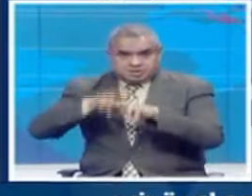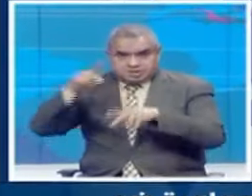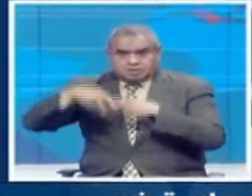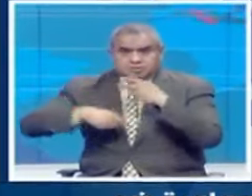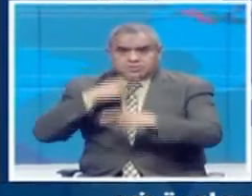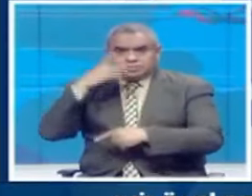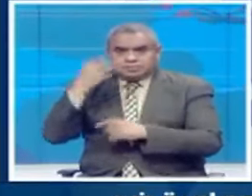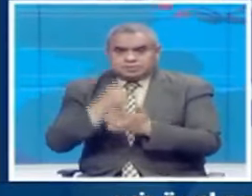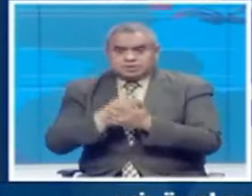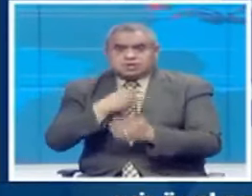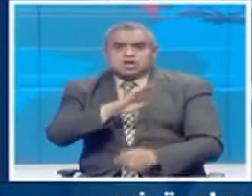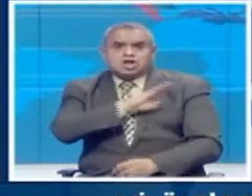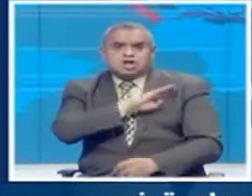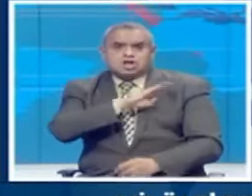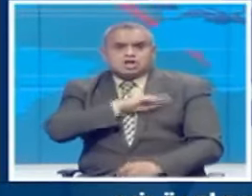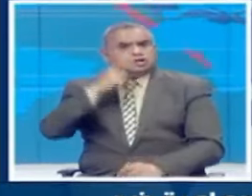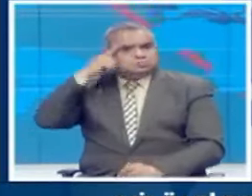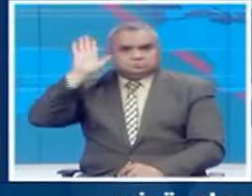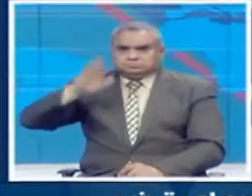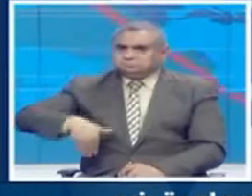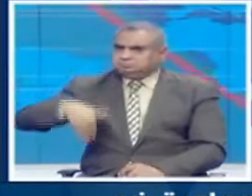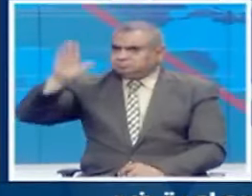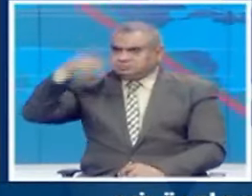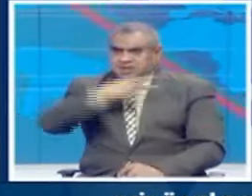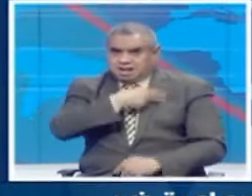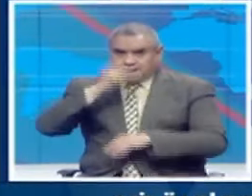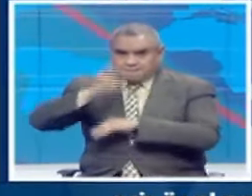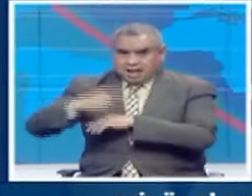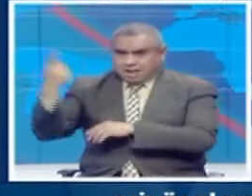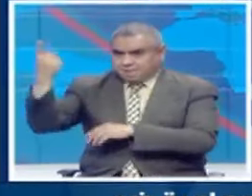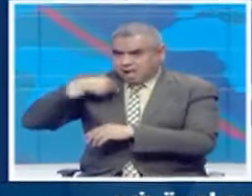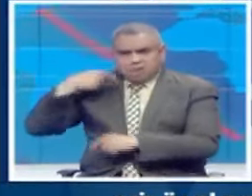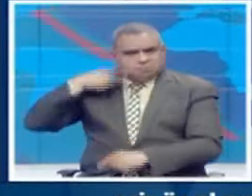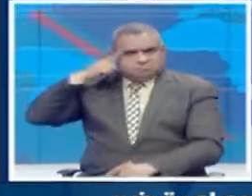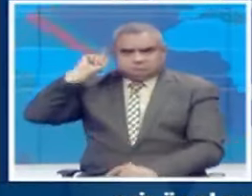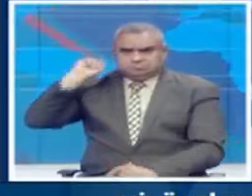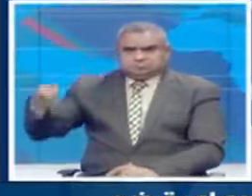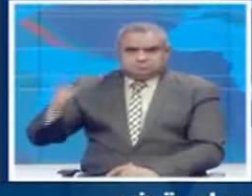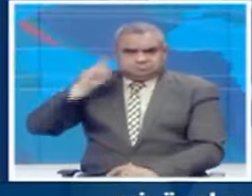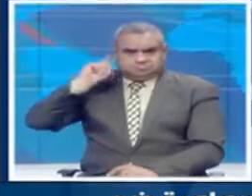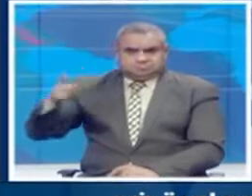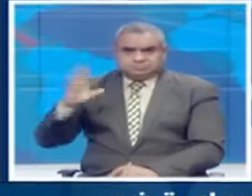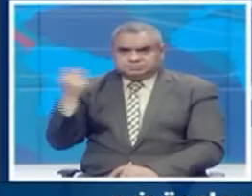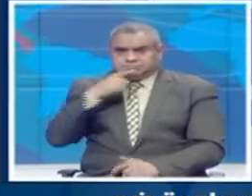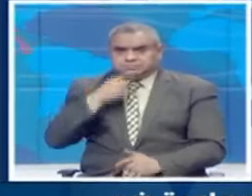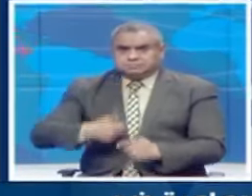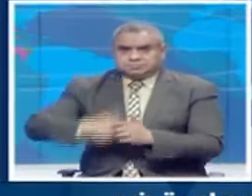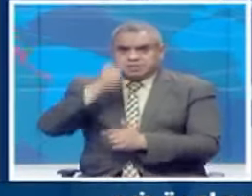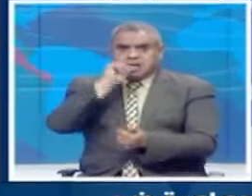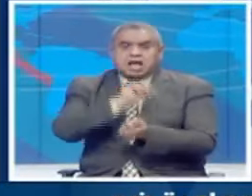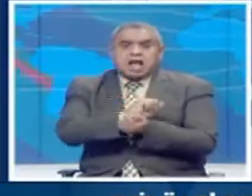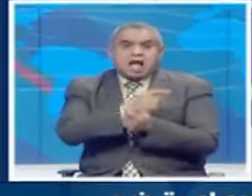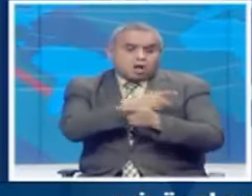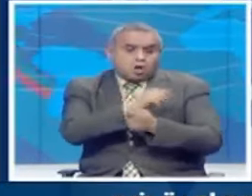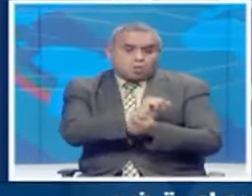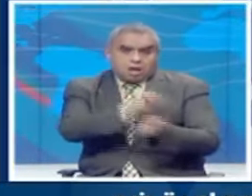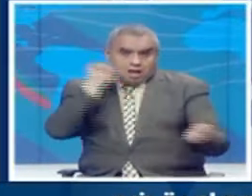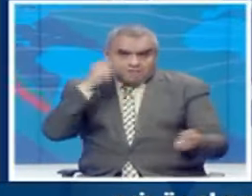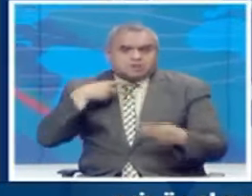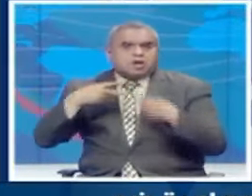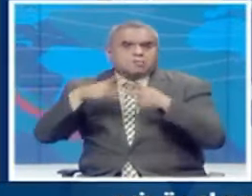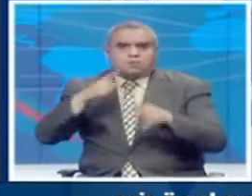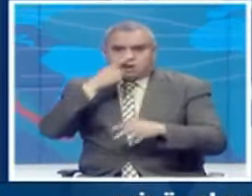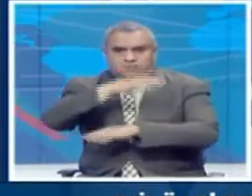سيواصل عملياته العسكرية رغم قرار محكمة العدل الدولية حتى استعادة جميع محتجزيه من قطاع غزة. كما